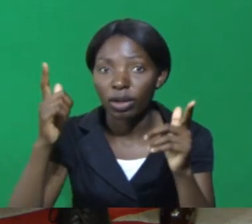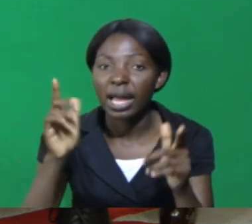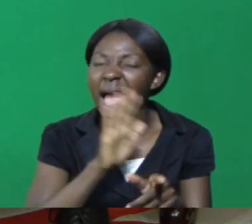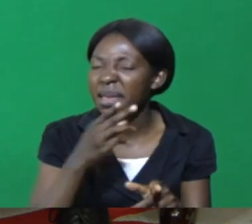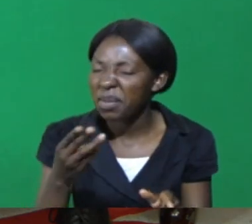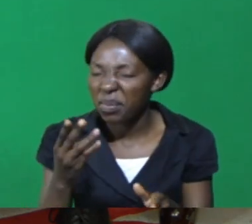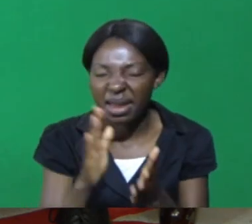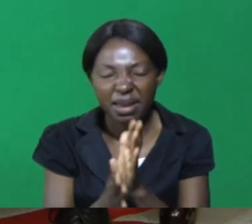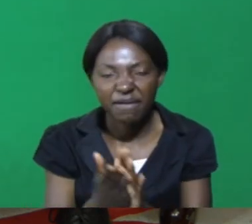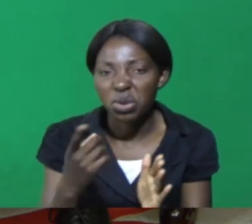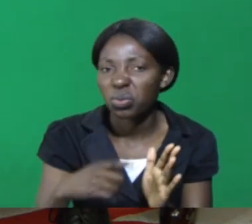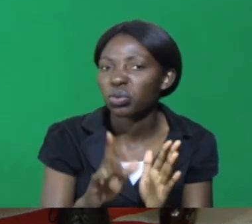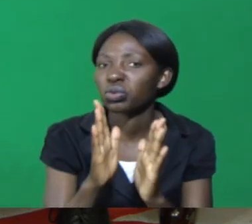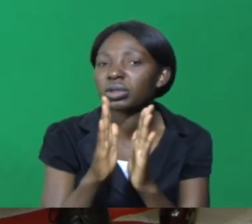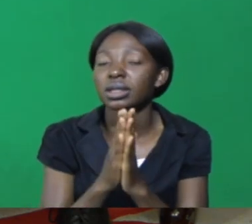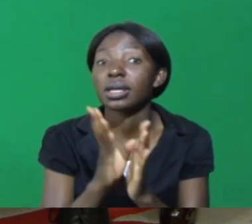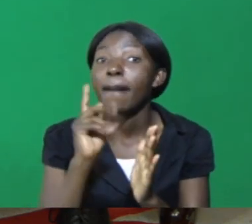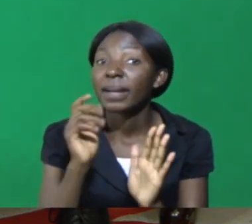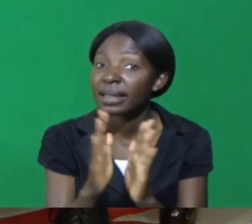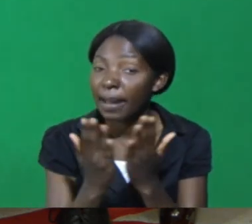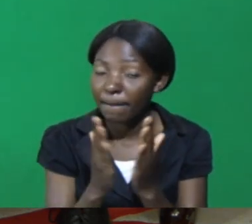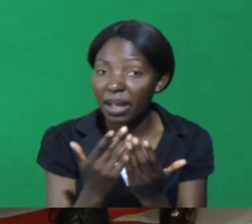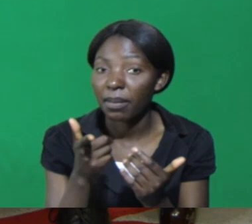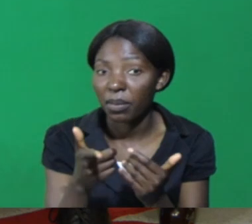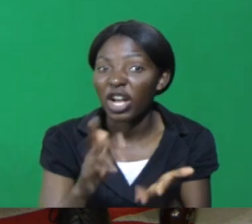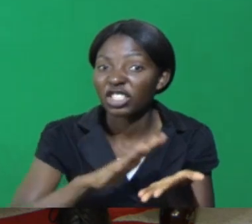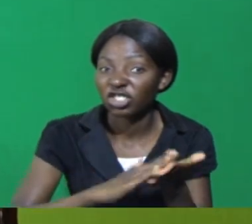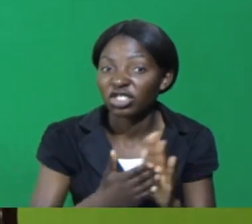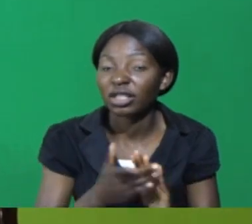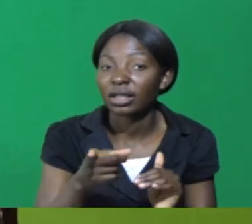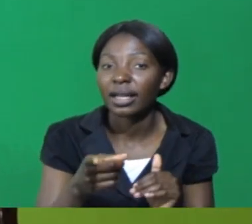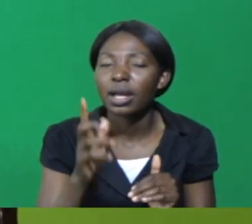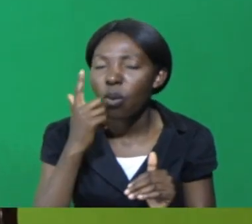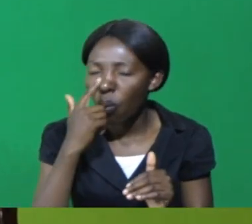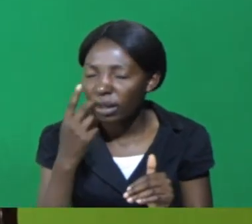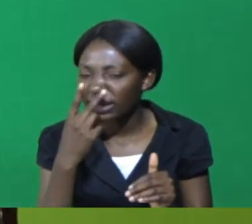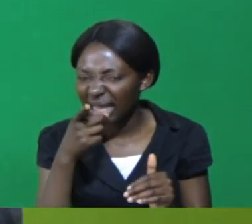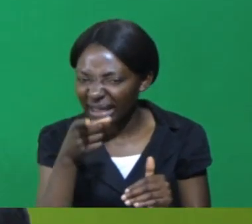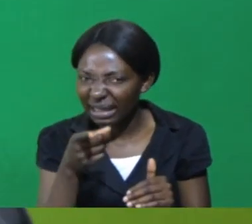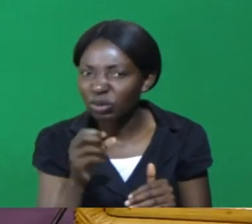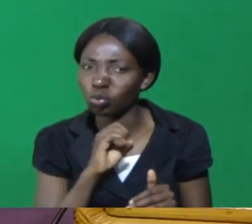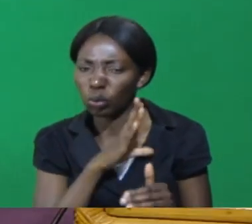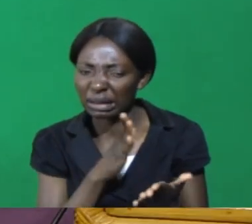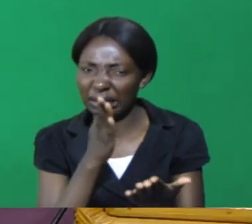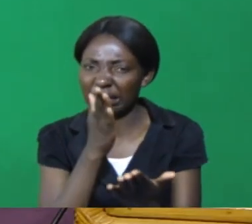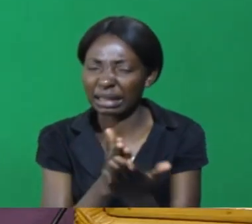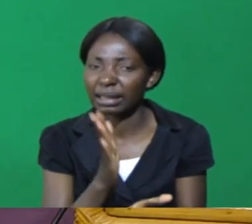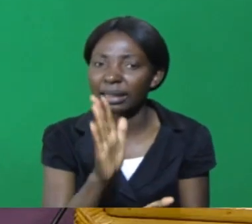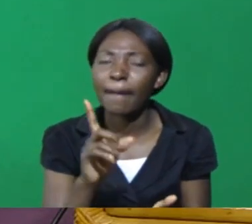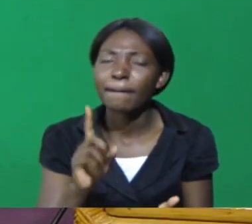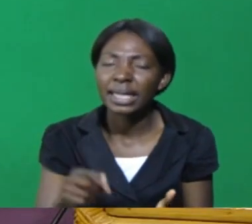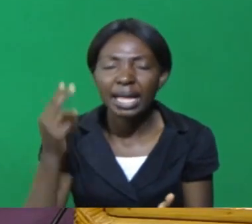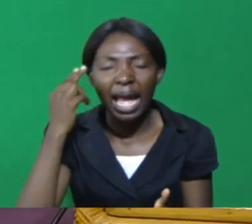kuchechi kwavanoenda. But Bhaibheri riri kutova challenge kuti pavanoona nyaya idzi dziri nemo hanzi vanofanira kubva